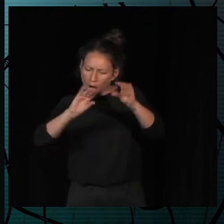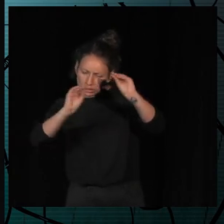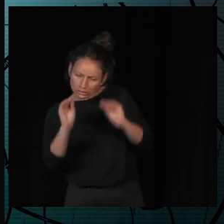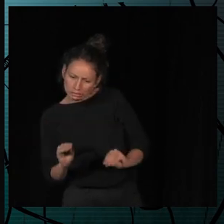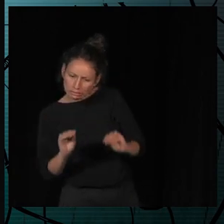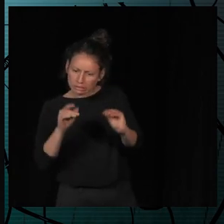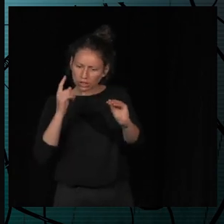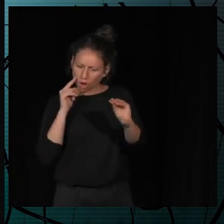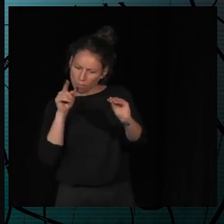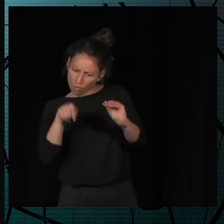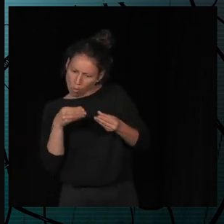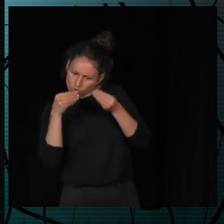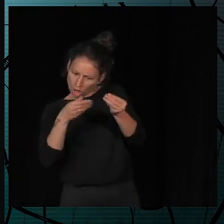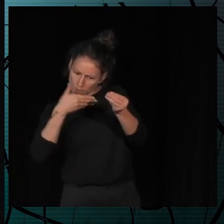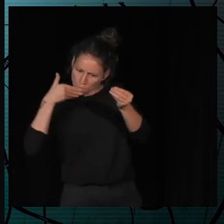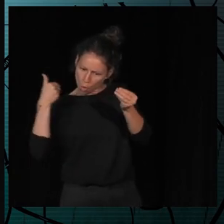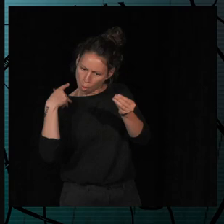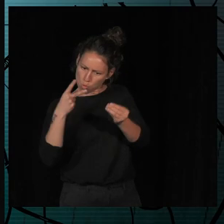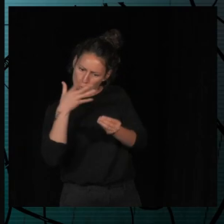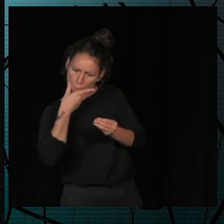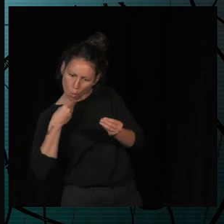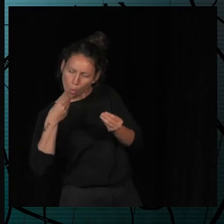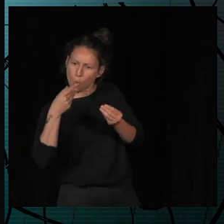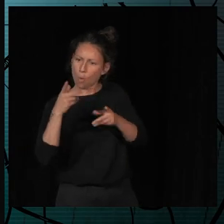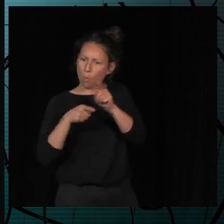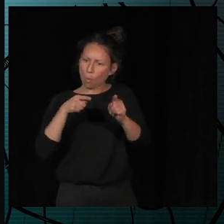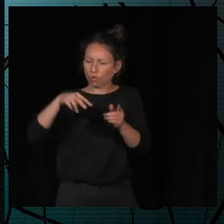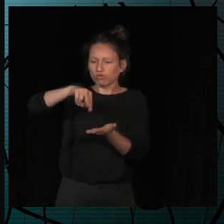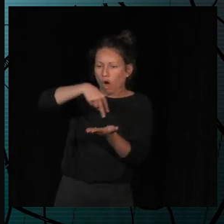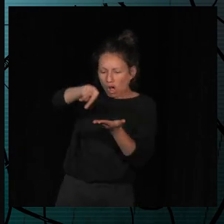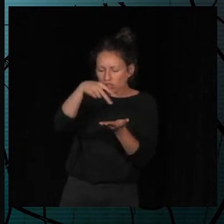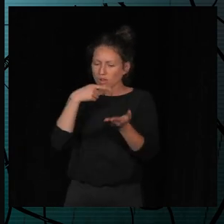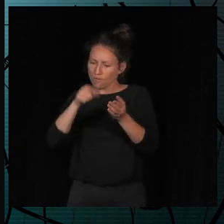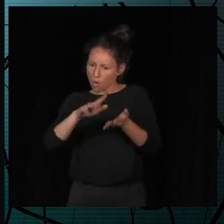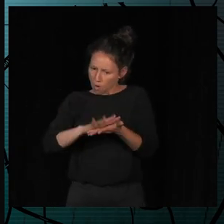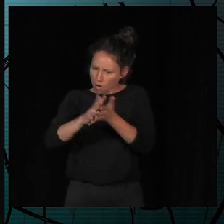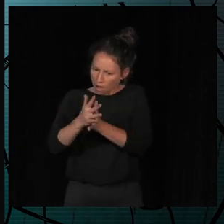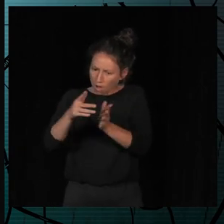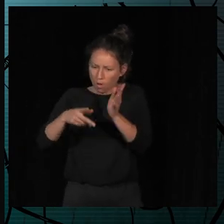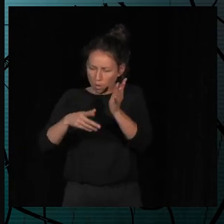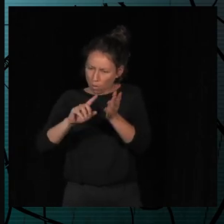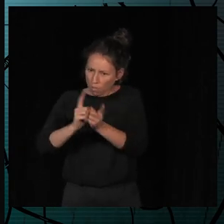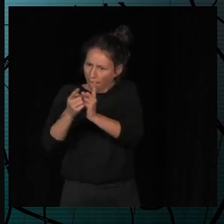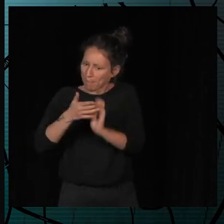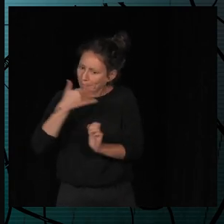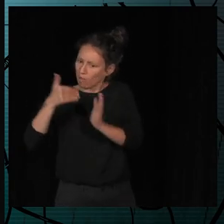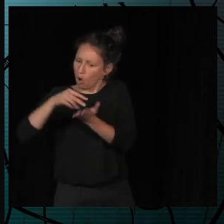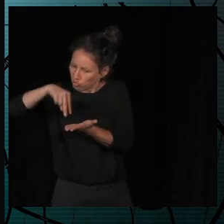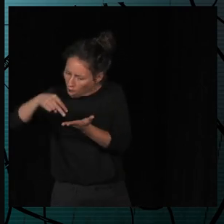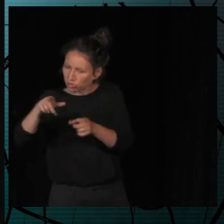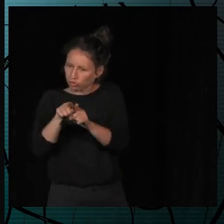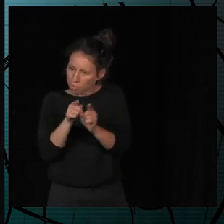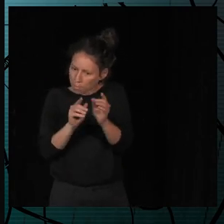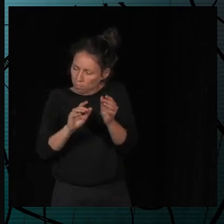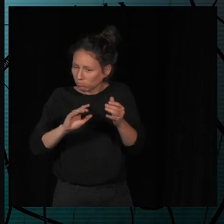de danse plus plus plus convaincant pour les autres JS et cetera parce que le free tolay utilise aujourd'hui tous les algorithmes qui ont fait leur